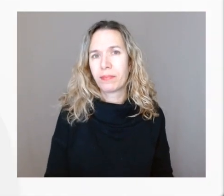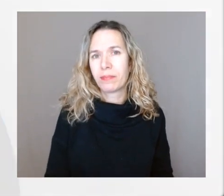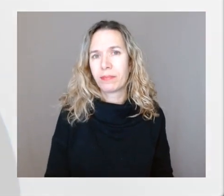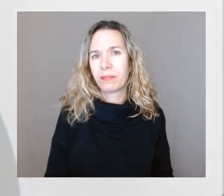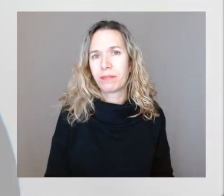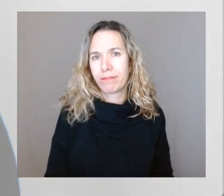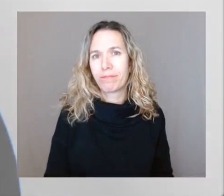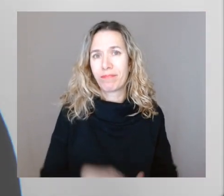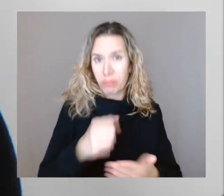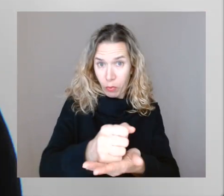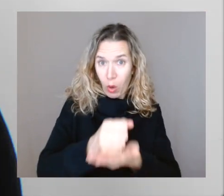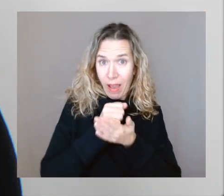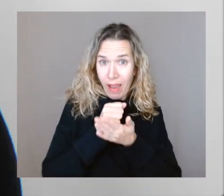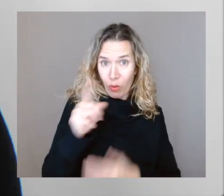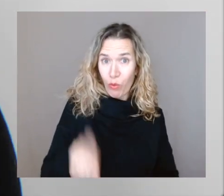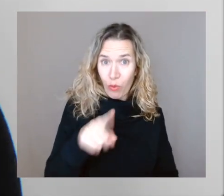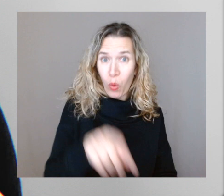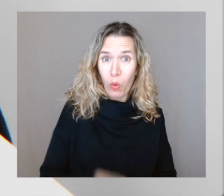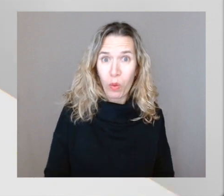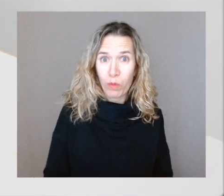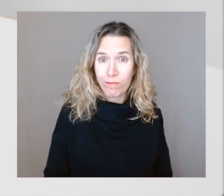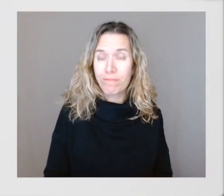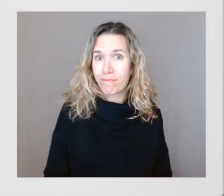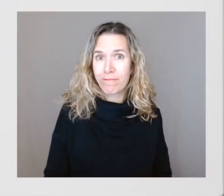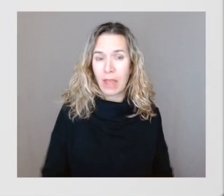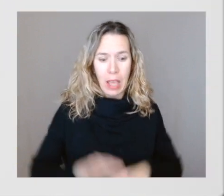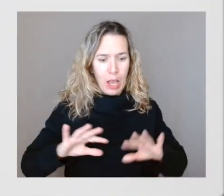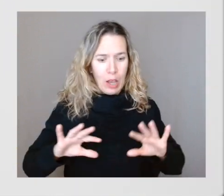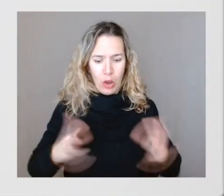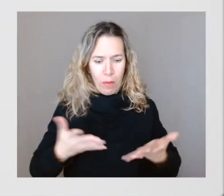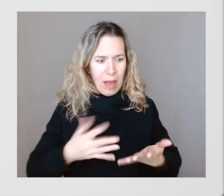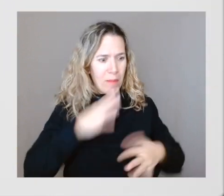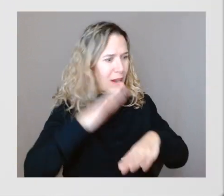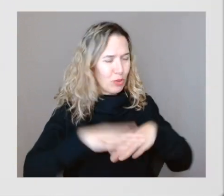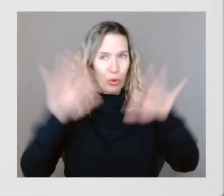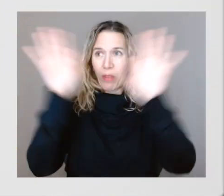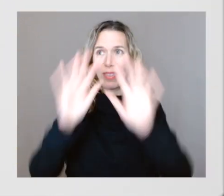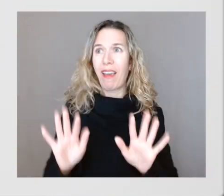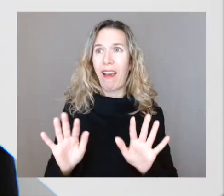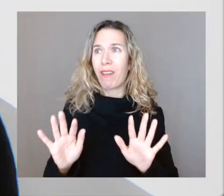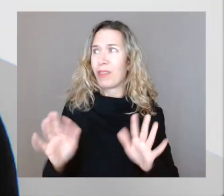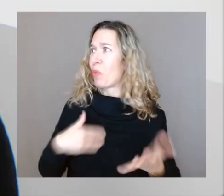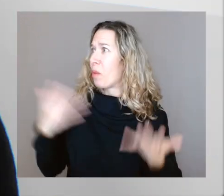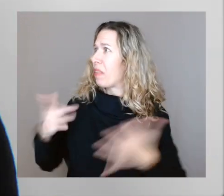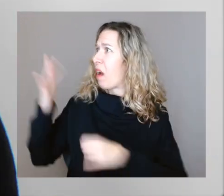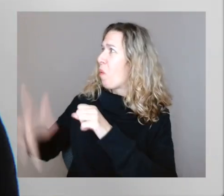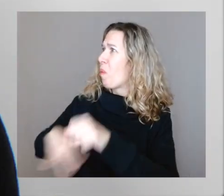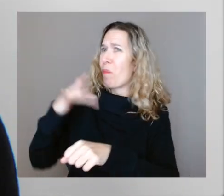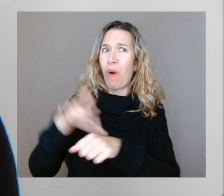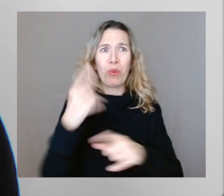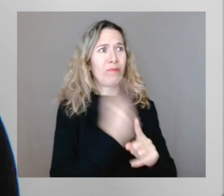Il va falloir que tu m'aides, parce que je ne sais pas comment te parler de théâtre dans un monde aussi